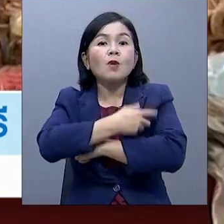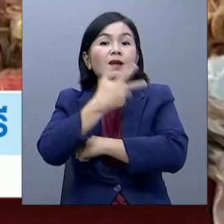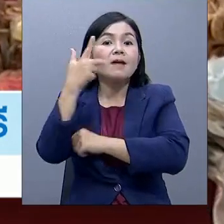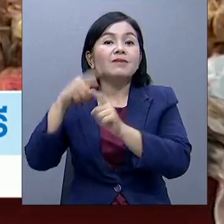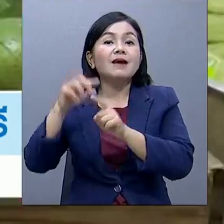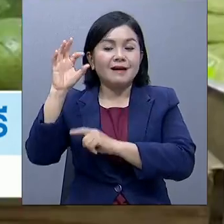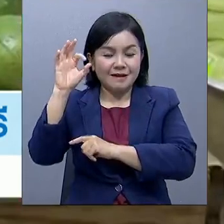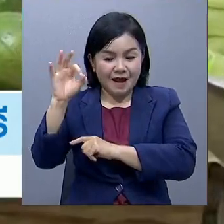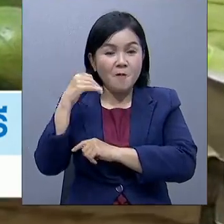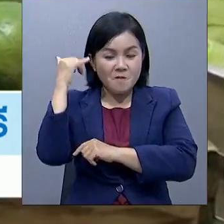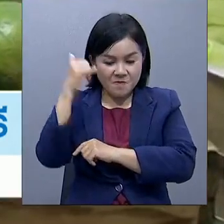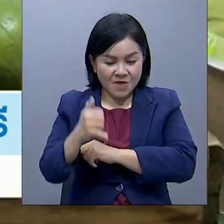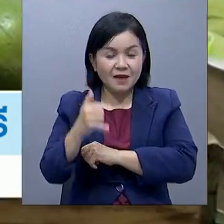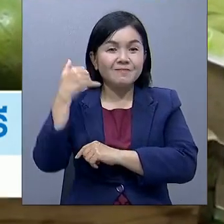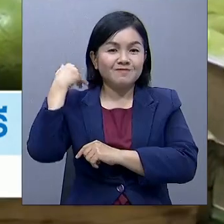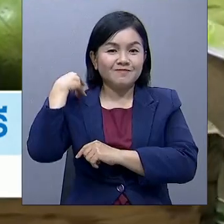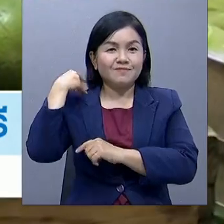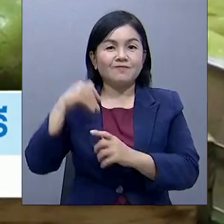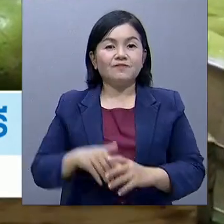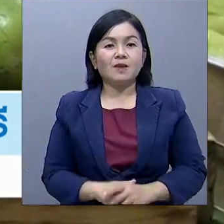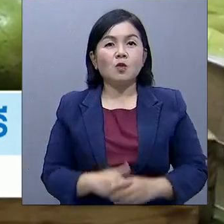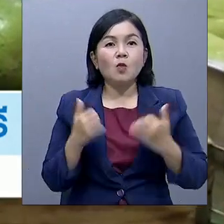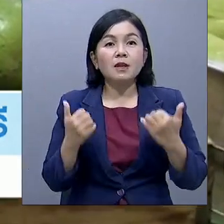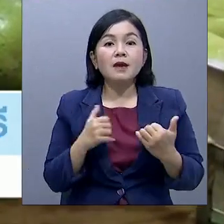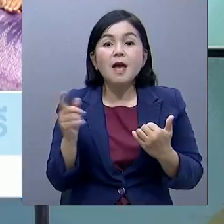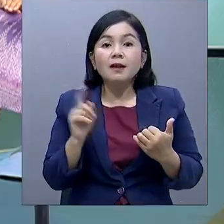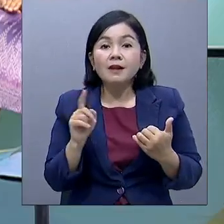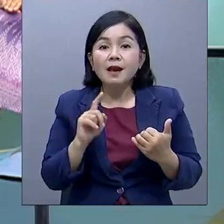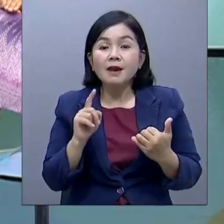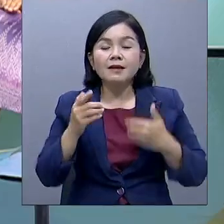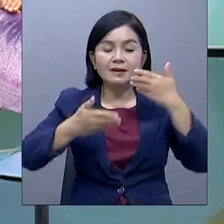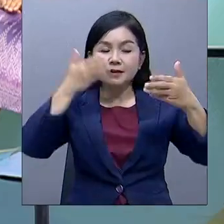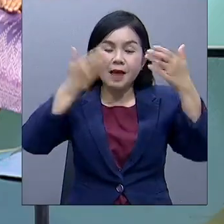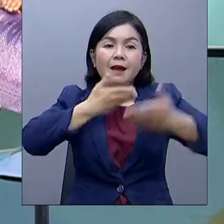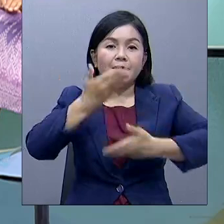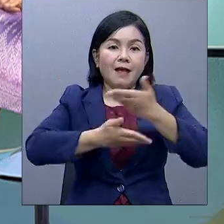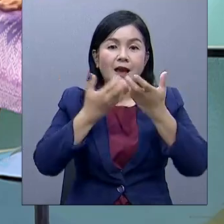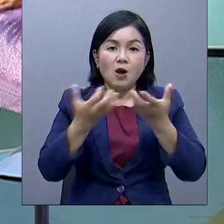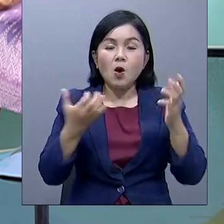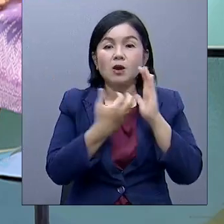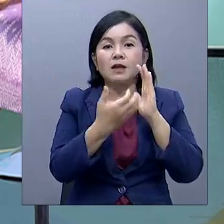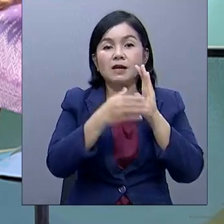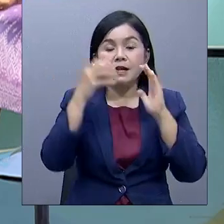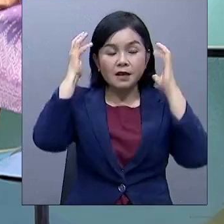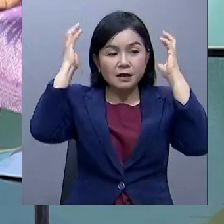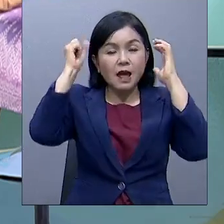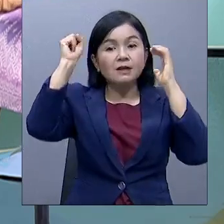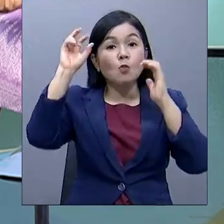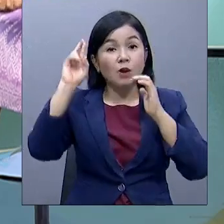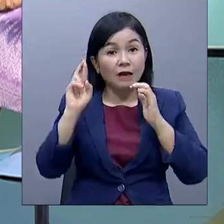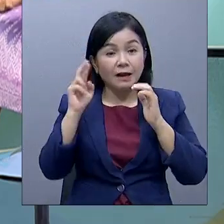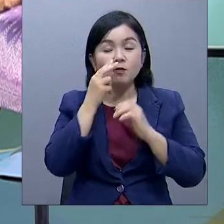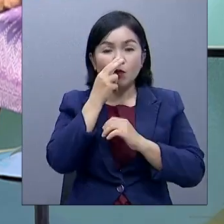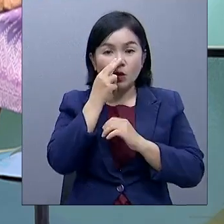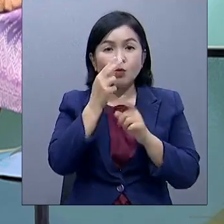ค่ะ ไปกันได้เลย ใช่ค่ะ คร ับเอาละค่ะคุณผู้ชมคะนอกเหนือจากงานเอ็กซ์โปที่ป่าสักแล้วนะคะวันนี้กลับมาตามคำเรียกร้อง